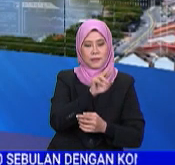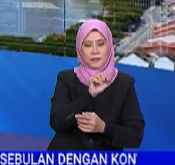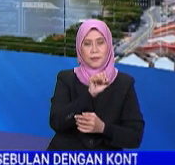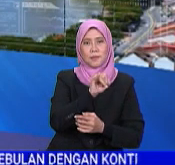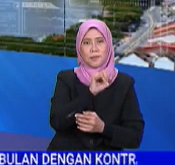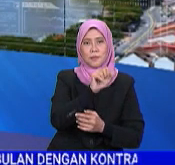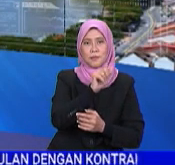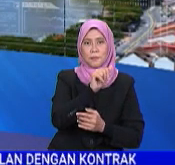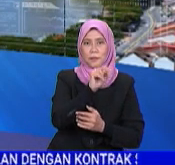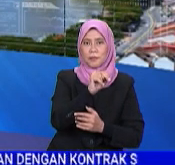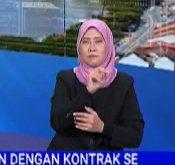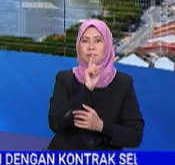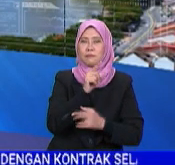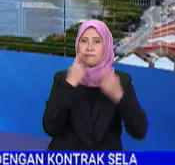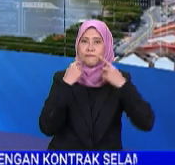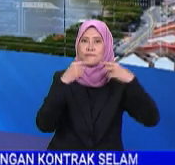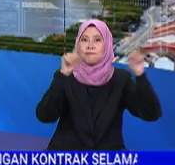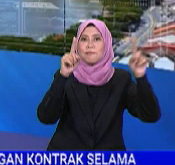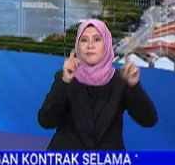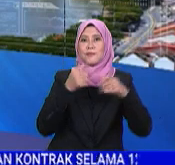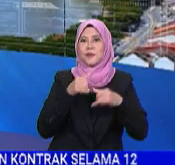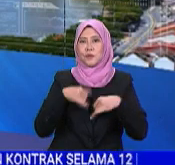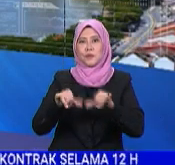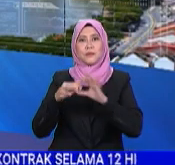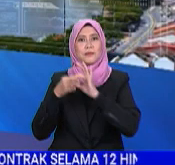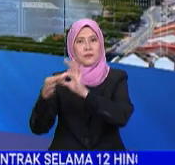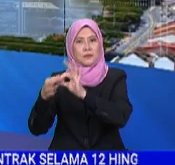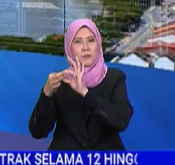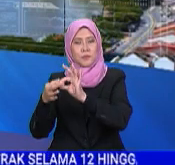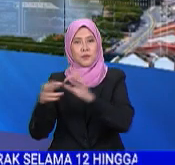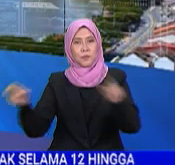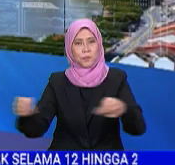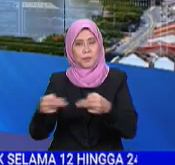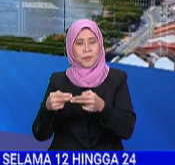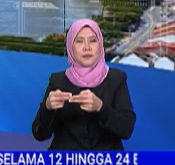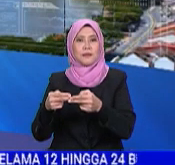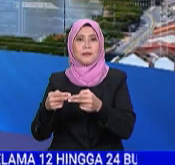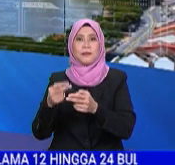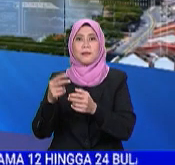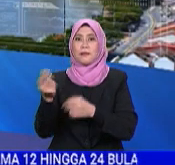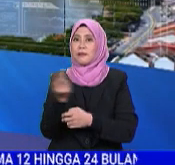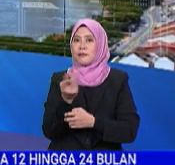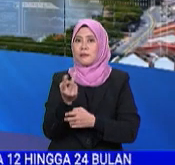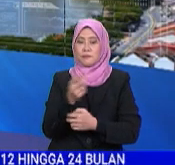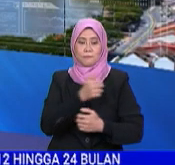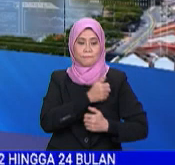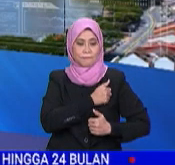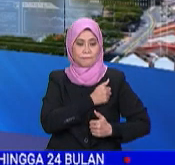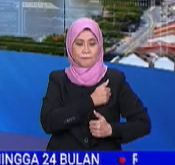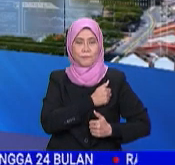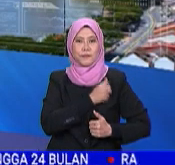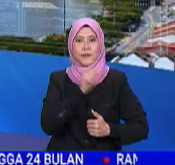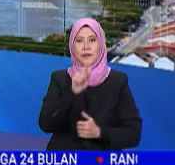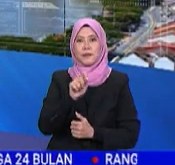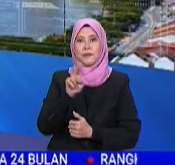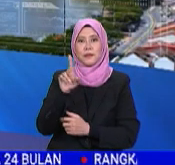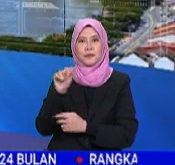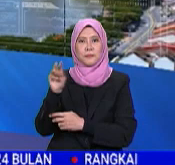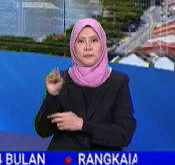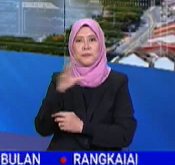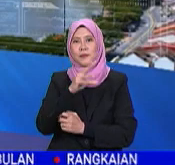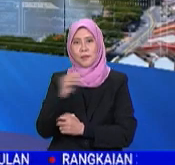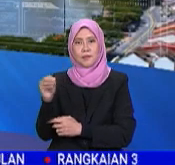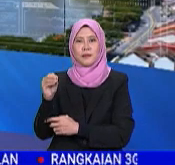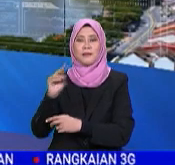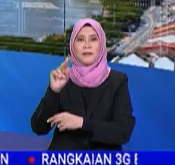merupakan satu kejayaan dalam meneruskan kerjasama dan hubungan bilateral diantara Tante Dar amnesia TDM dan